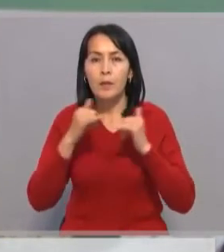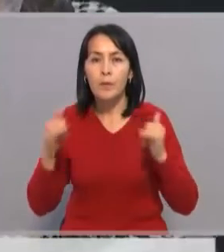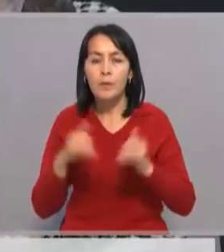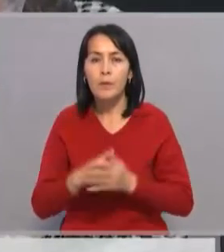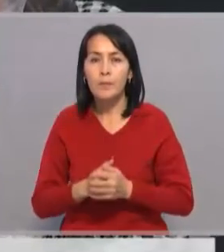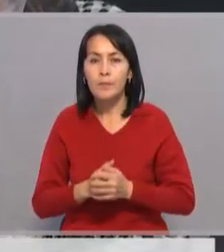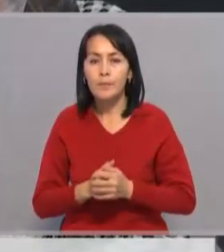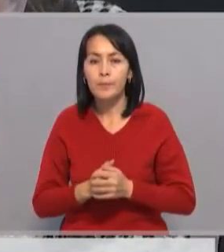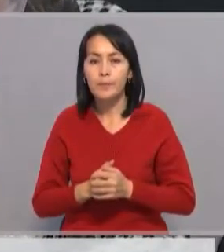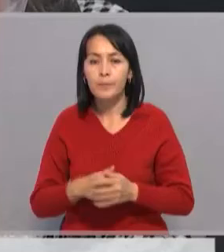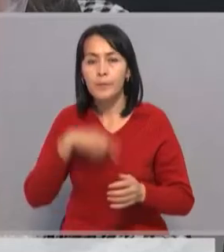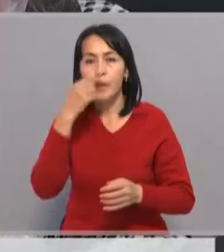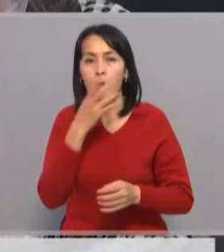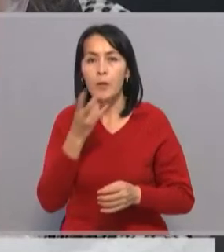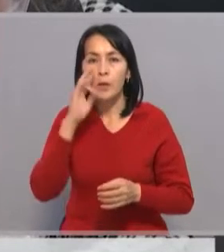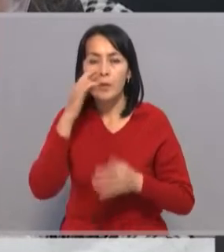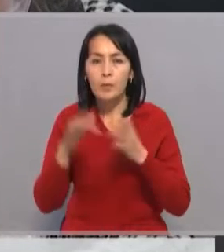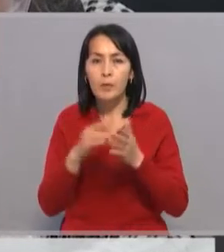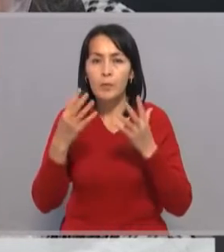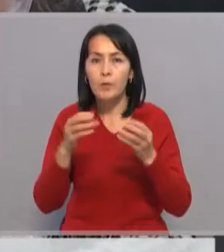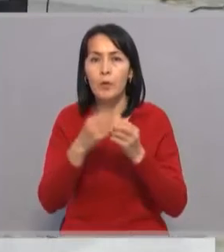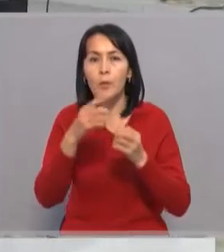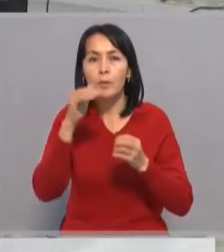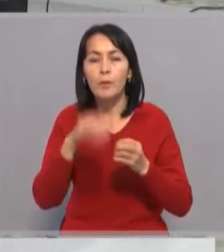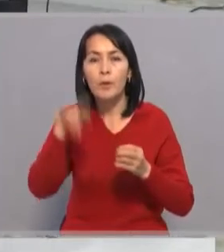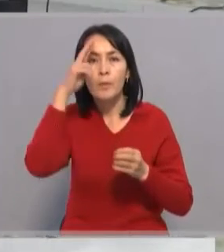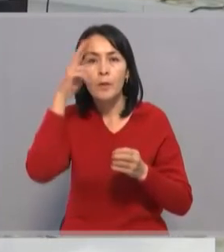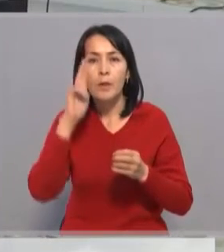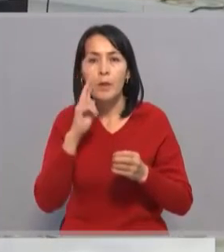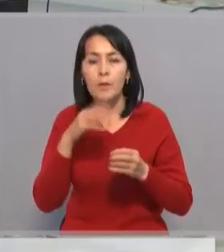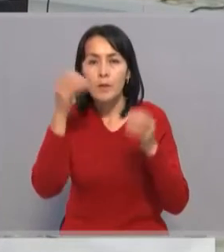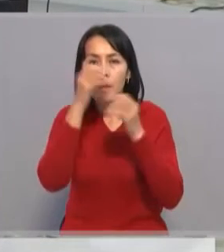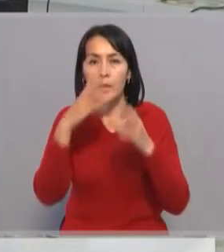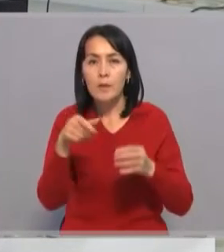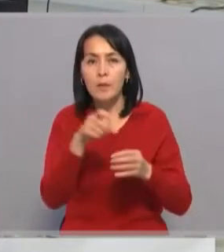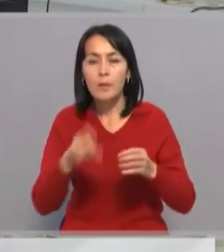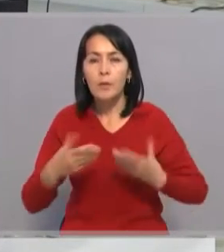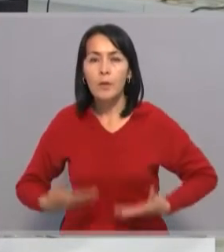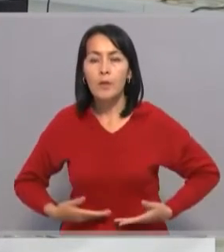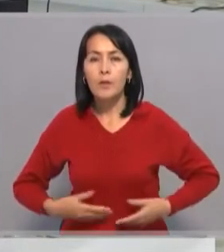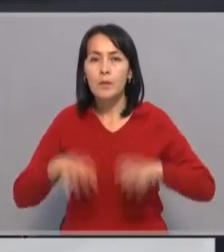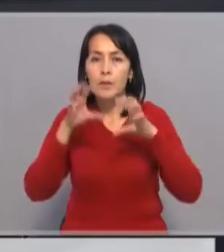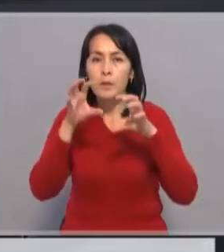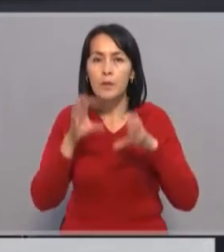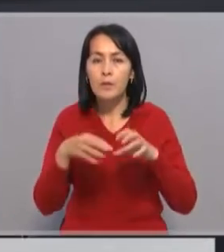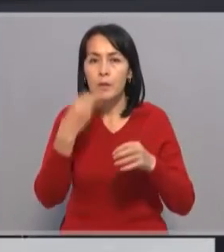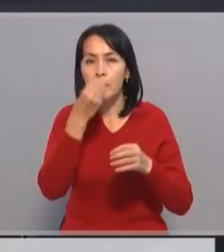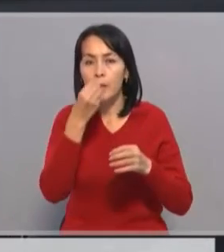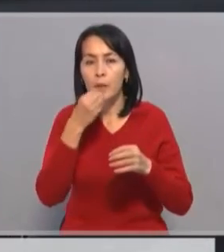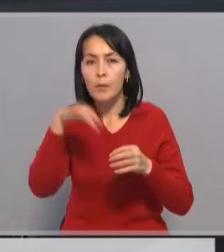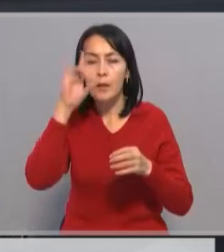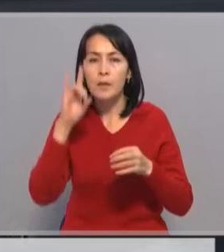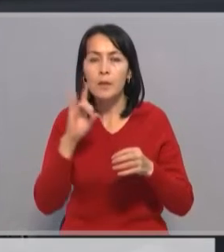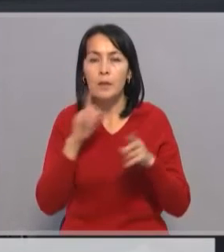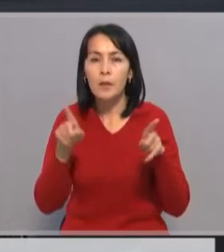дейміз. Айта кетейік, Шымкентте бүгінде 11 мыңнан аса татар башқұрт этносының өкілдері тұрады. Дәстүр салты тағамы мен қазақ